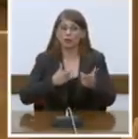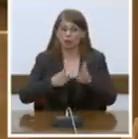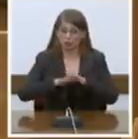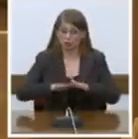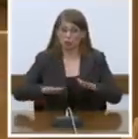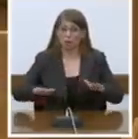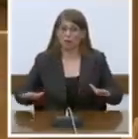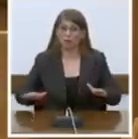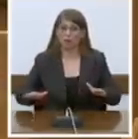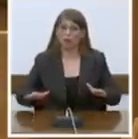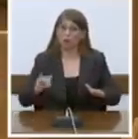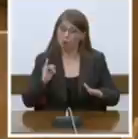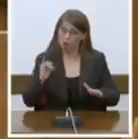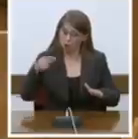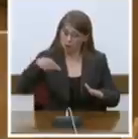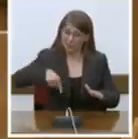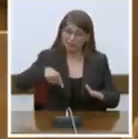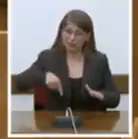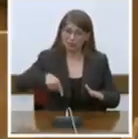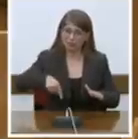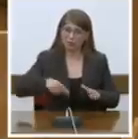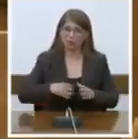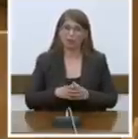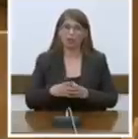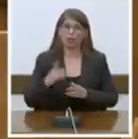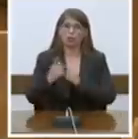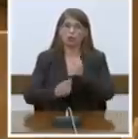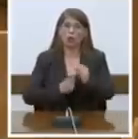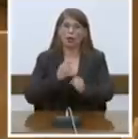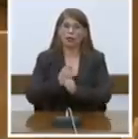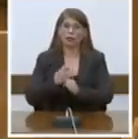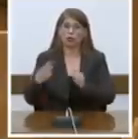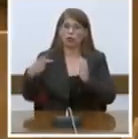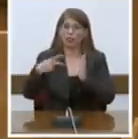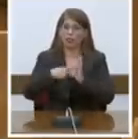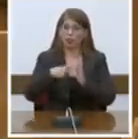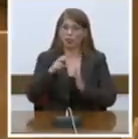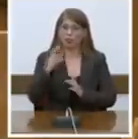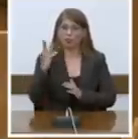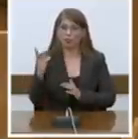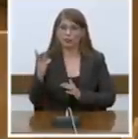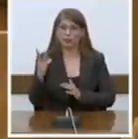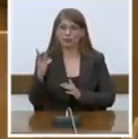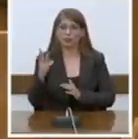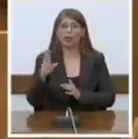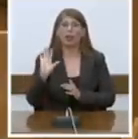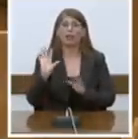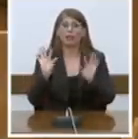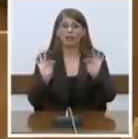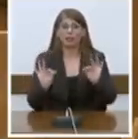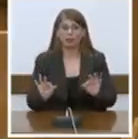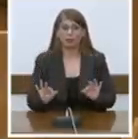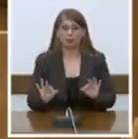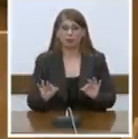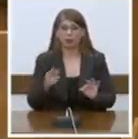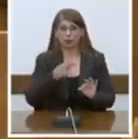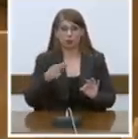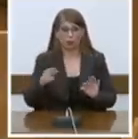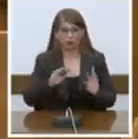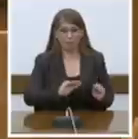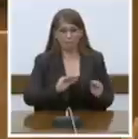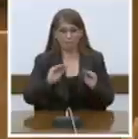που ακόμη και σήμερα, το έτος 2023, δεν έχει ρυθμιστεί το θέμα της μεταφοράς